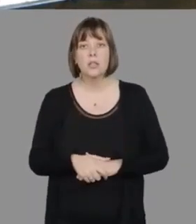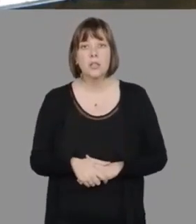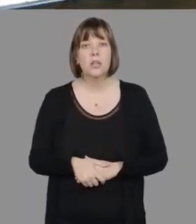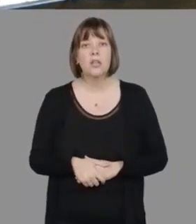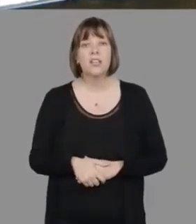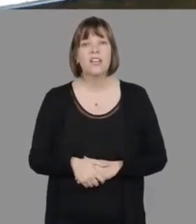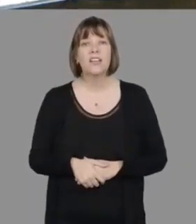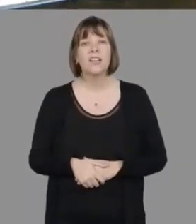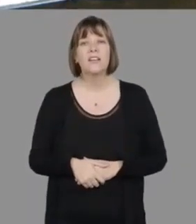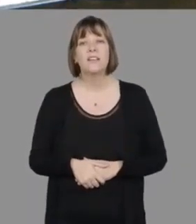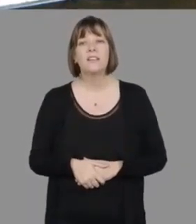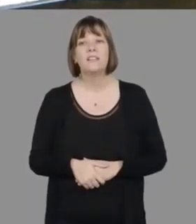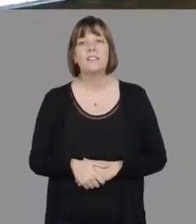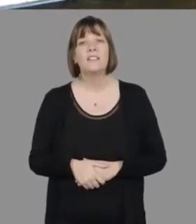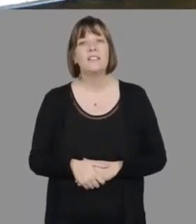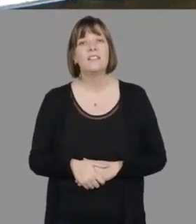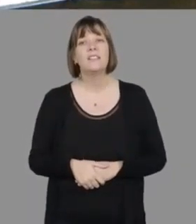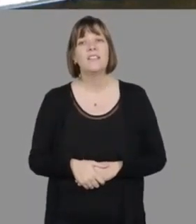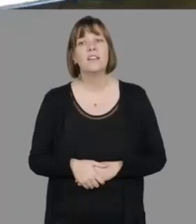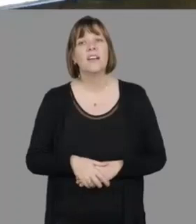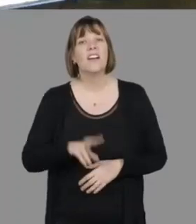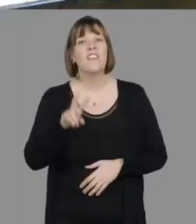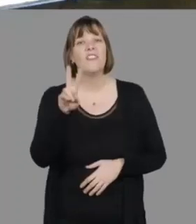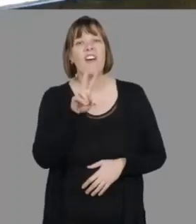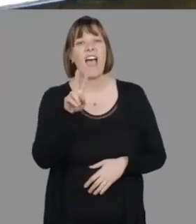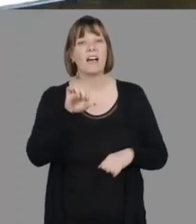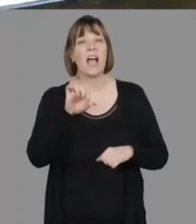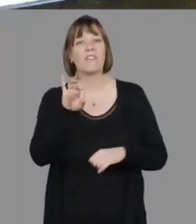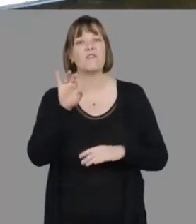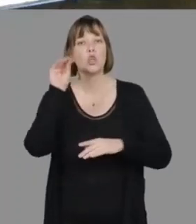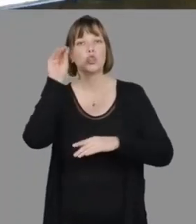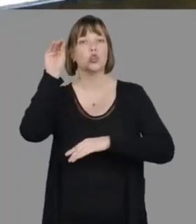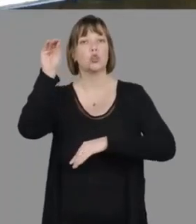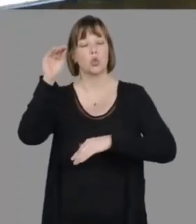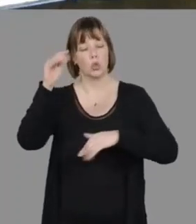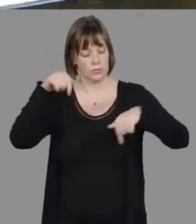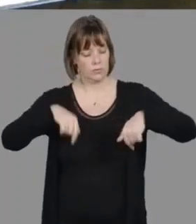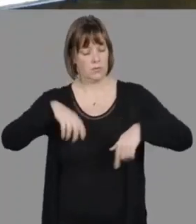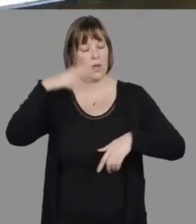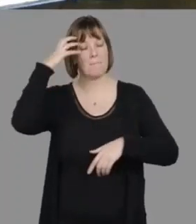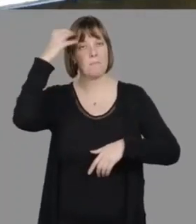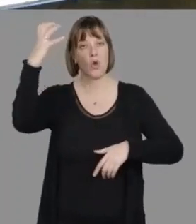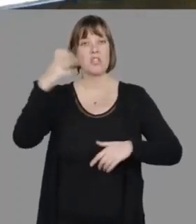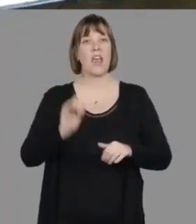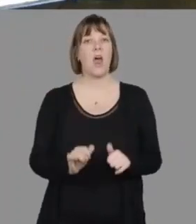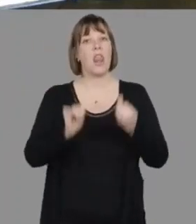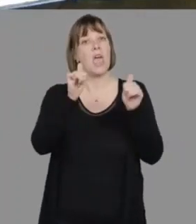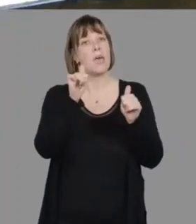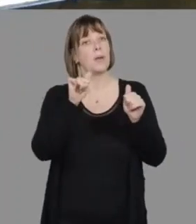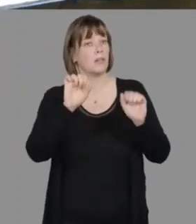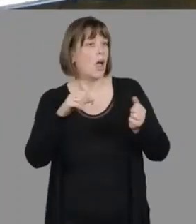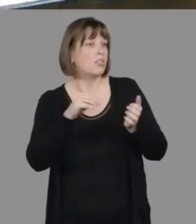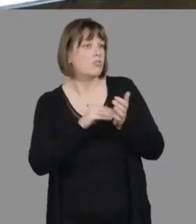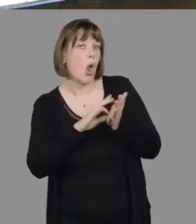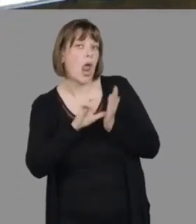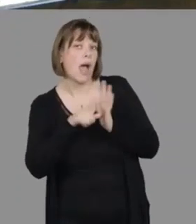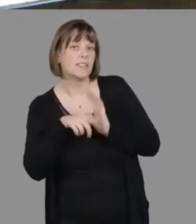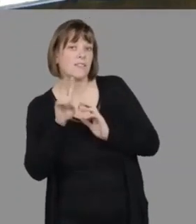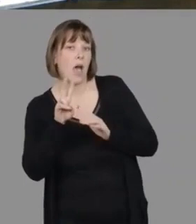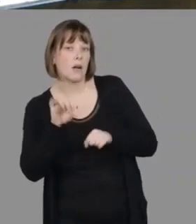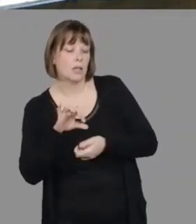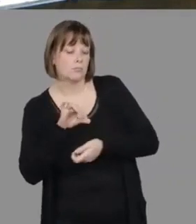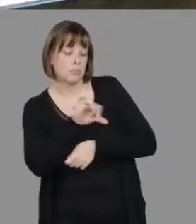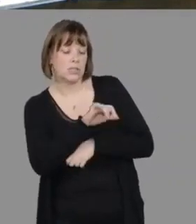Wer kann sich in der Zukunft das Leben in unserer Stadt denn noch leisten?